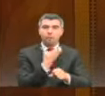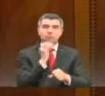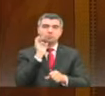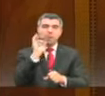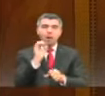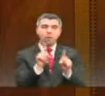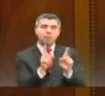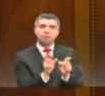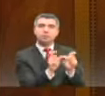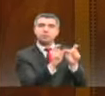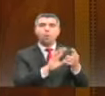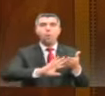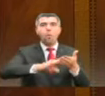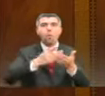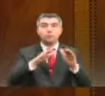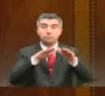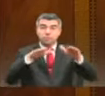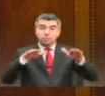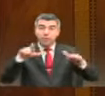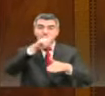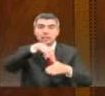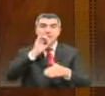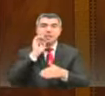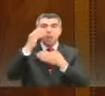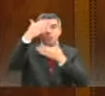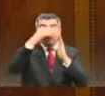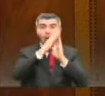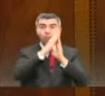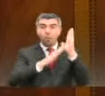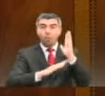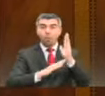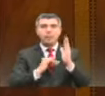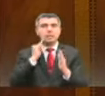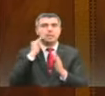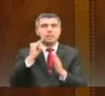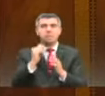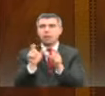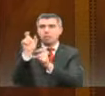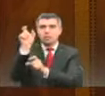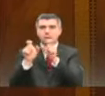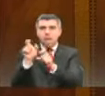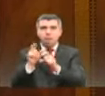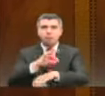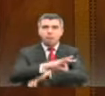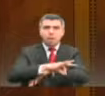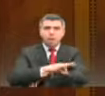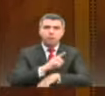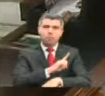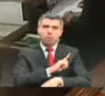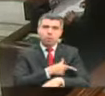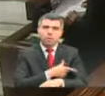ما يهدد أمن واستقرار المملكة، عبر تمكينها من الموارد البشرية والمادية